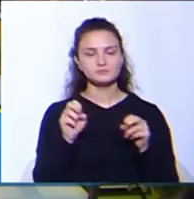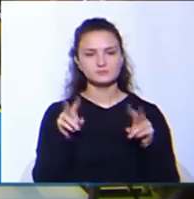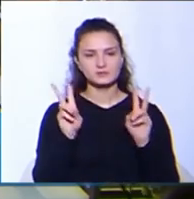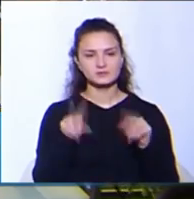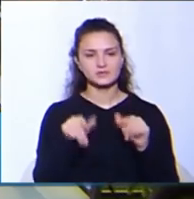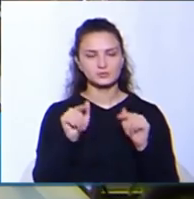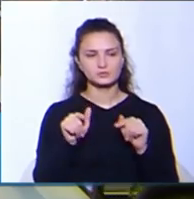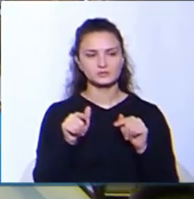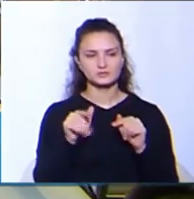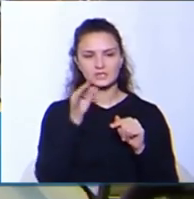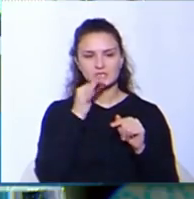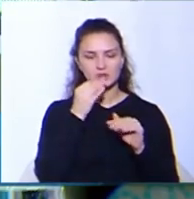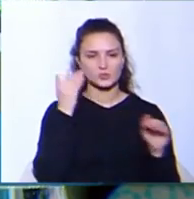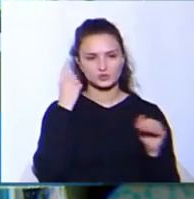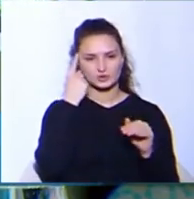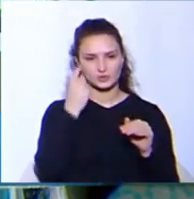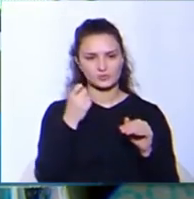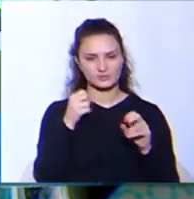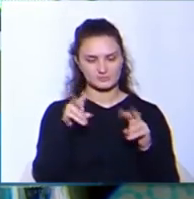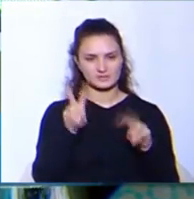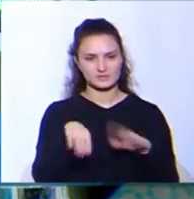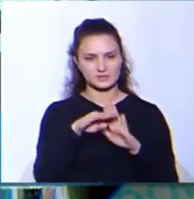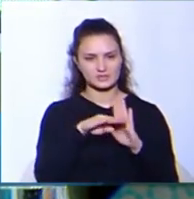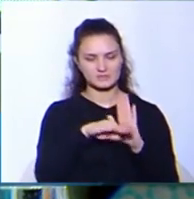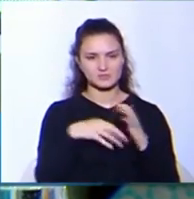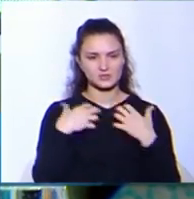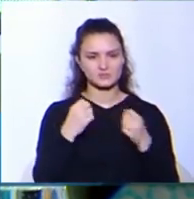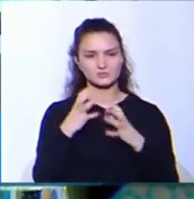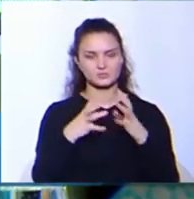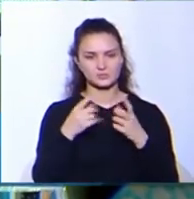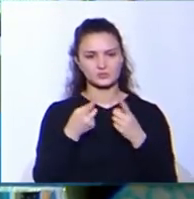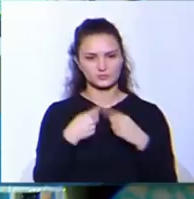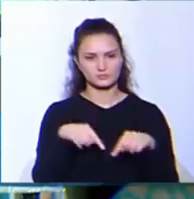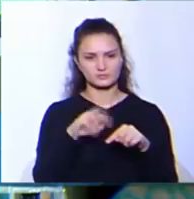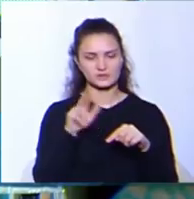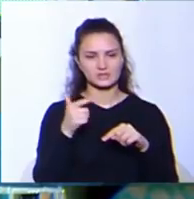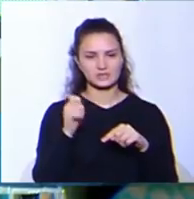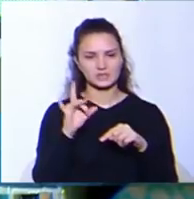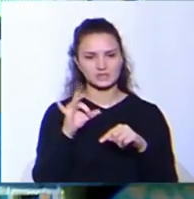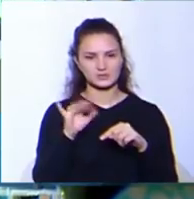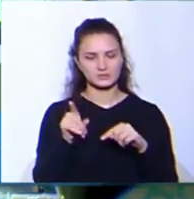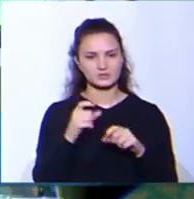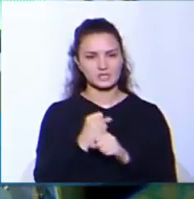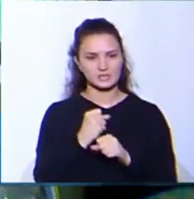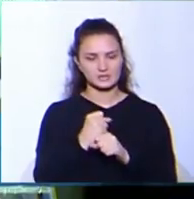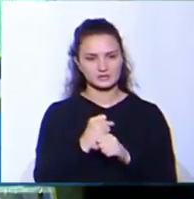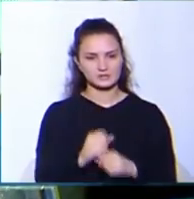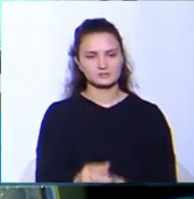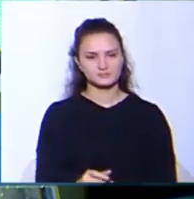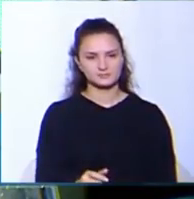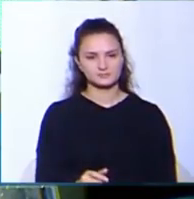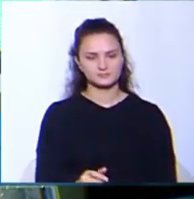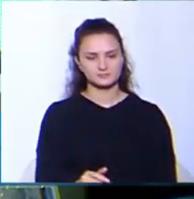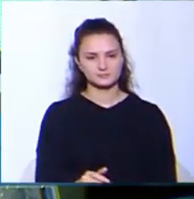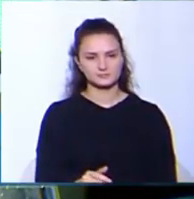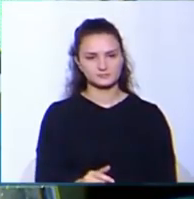სპეციალური ადრეული შეტყობინების სისტემა, რომელიც ჯანდაცვის მსოფლიო ორგანიზაციამ და გაერომ დააფუძნა,